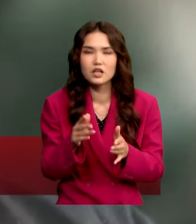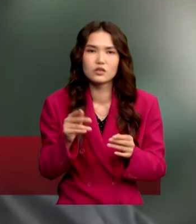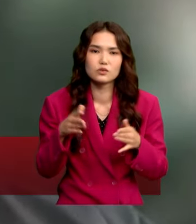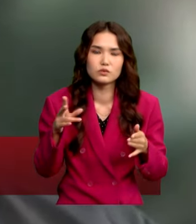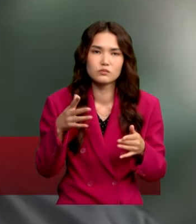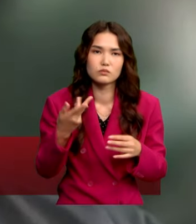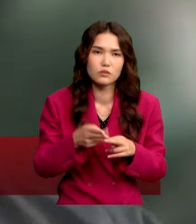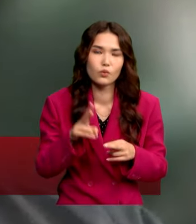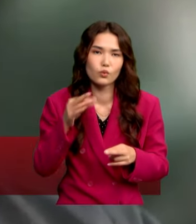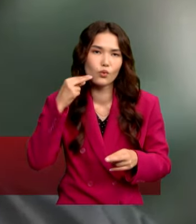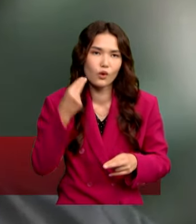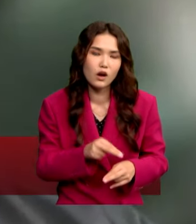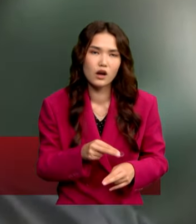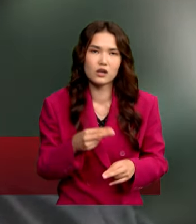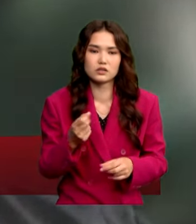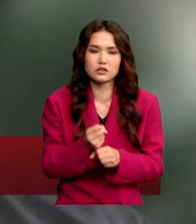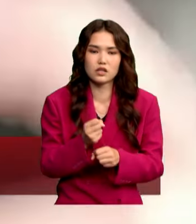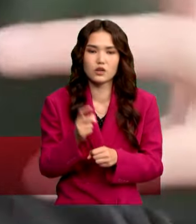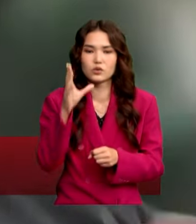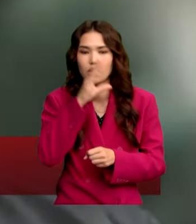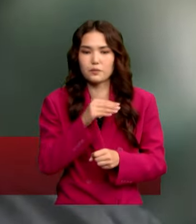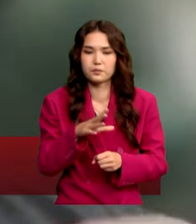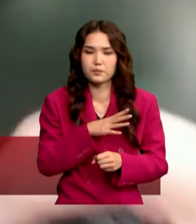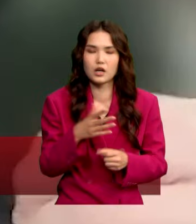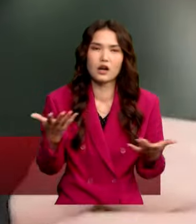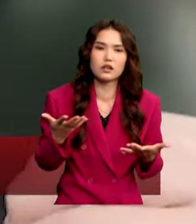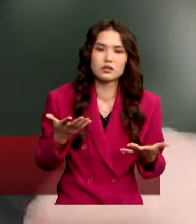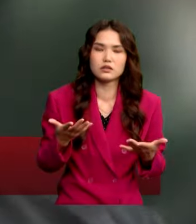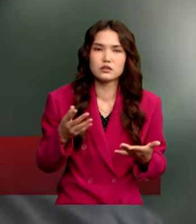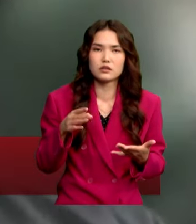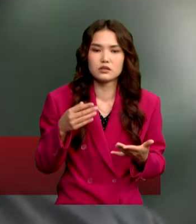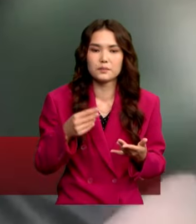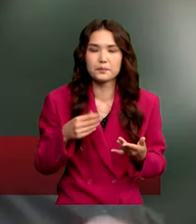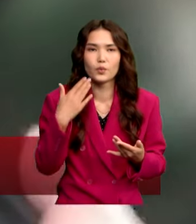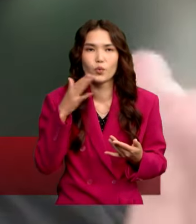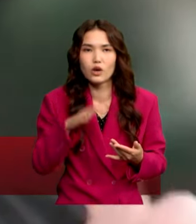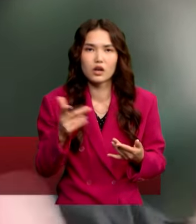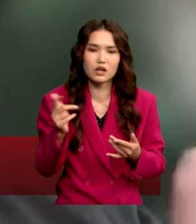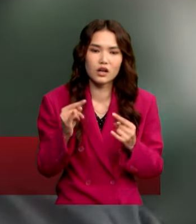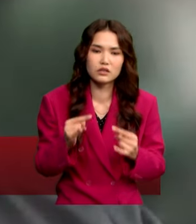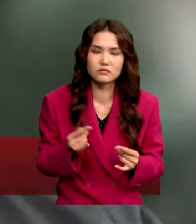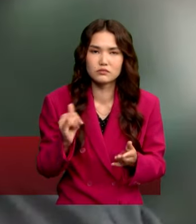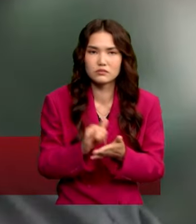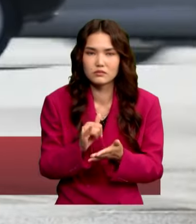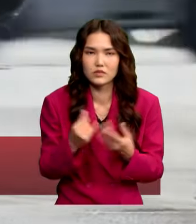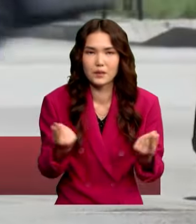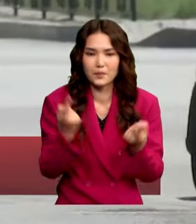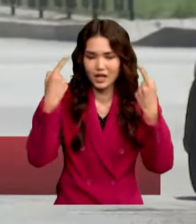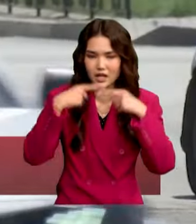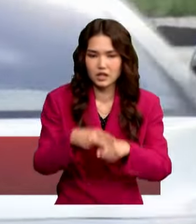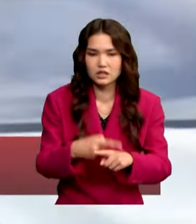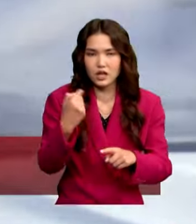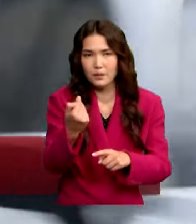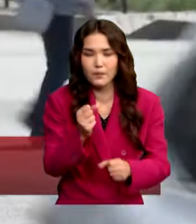лучше. Да, это соглашусь. Так мы можем, по крайней мере, кредиты какие-то там лизинговые, да, вот кредитную систему делать. Несмотря